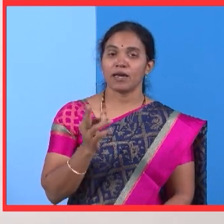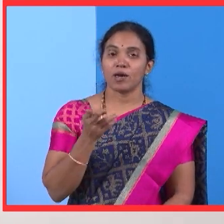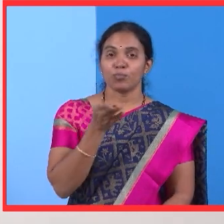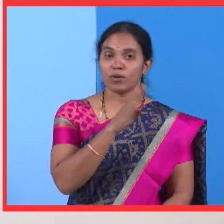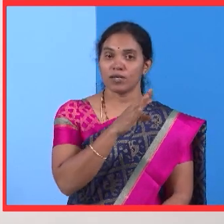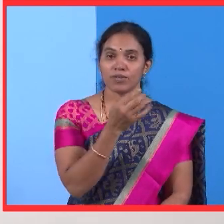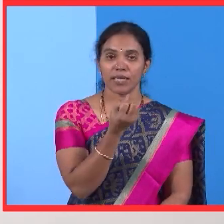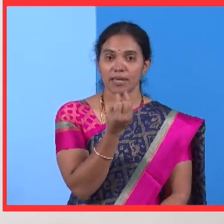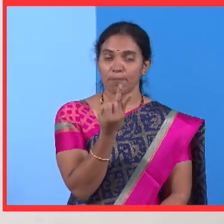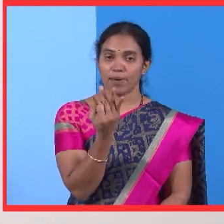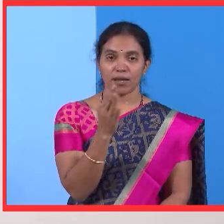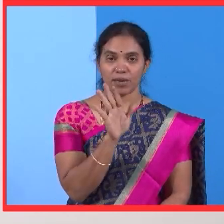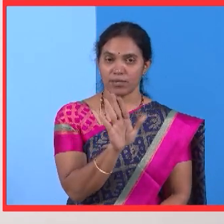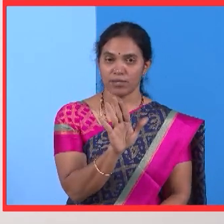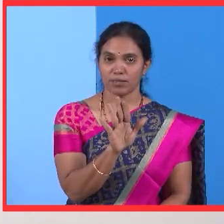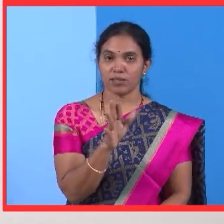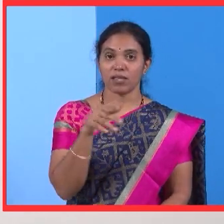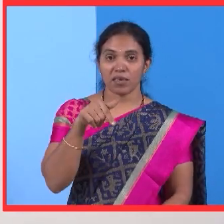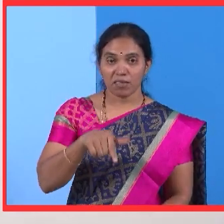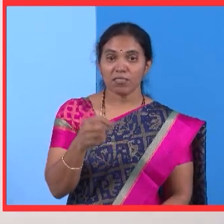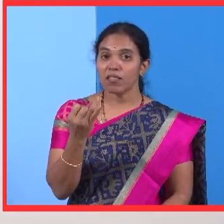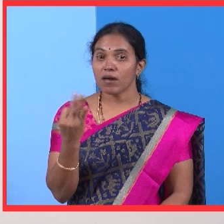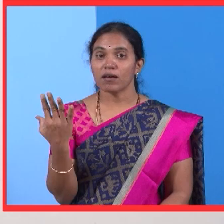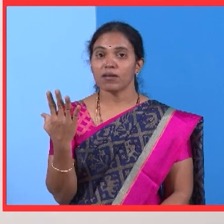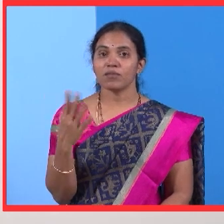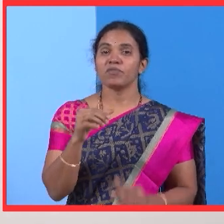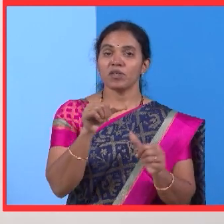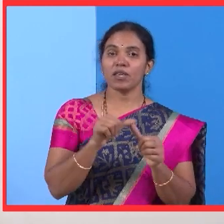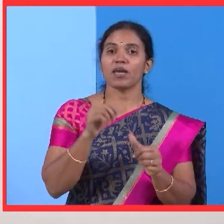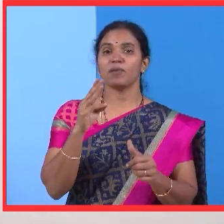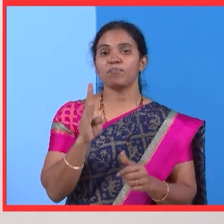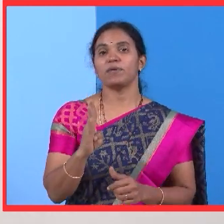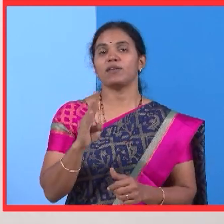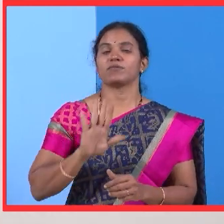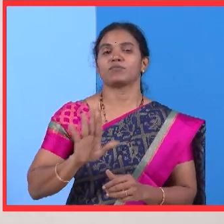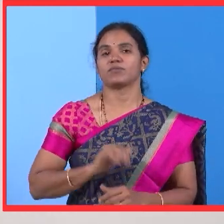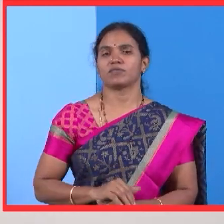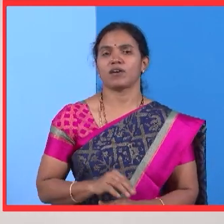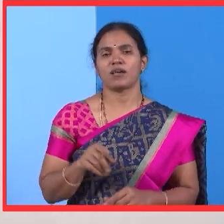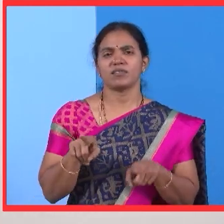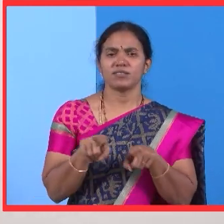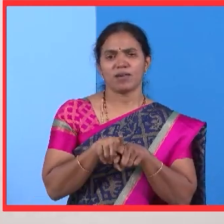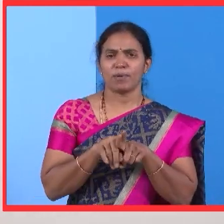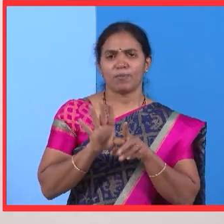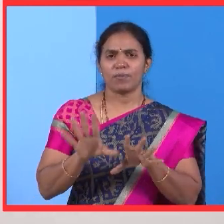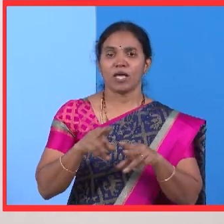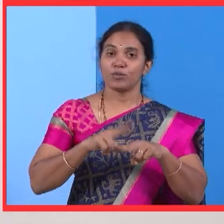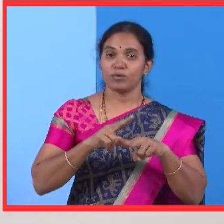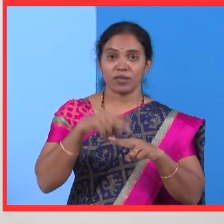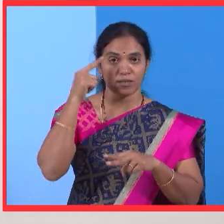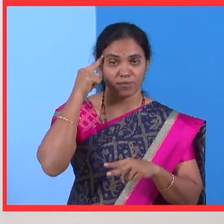ஆயத்தொலைவுகளும் எழுத்துகளால் இருக்கிறது. இப்போ எப்படி நாம் நடுப்புள்ளியை கண்டுபிடிக்கிறது? ஏ என்பது ஒரு முனைப்புள்ளி, பி என்பது மற்றொரு